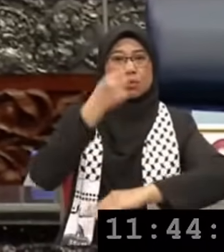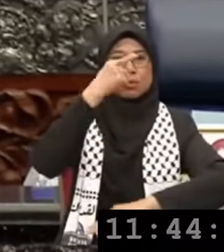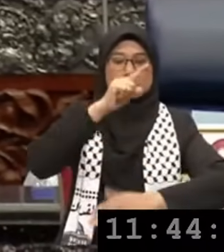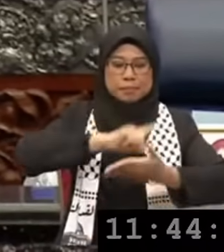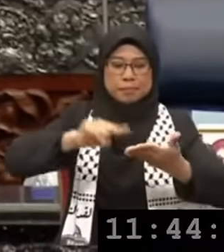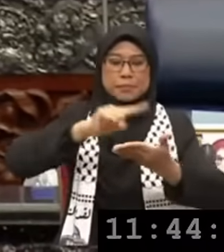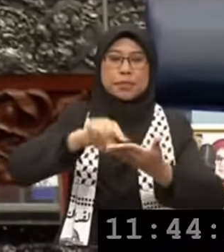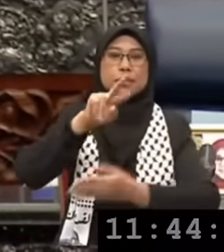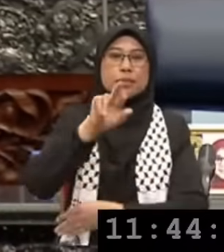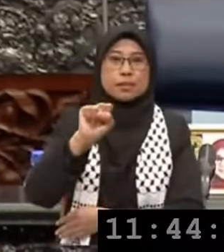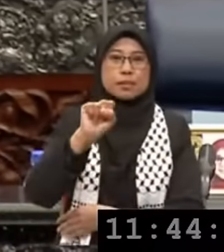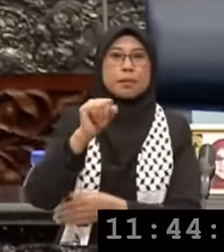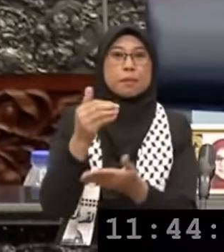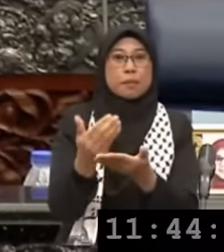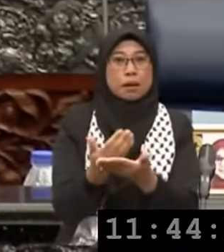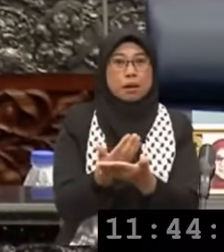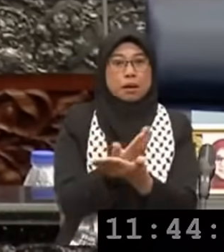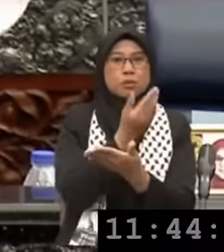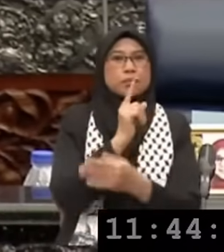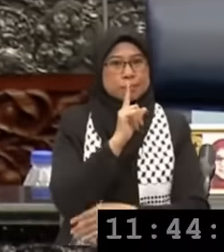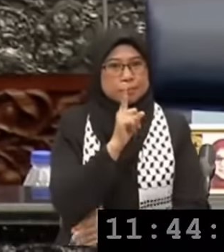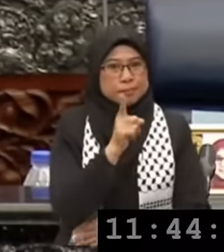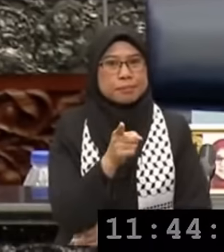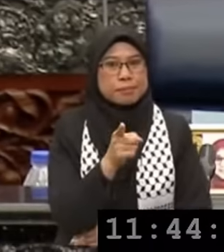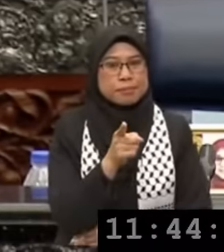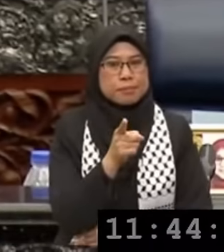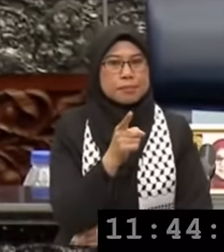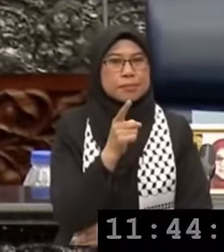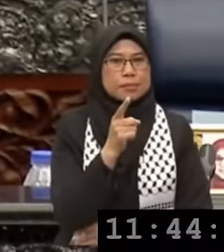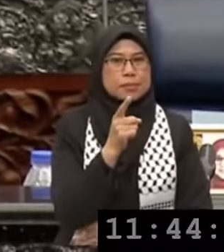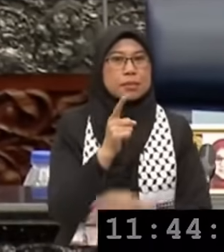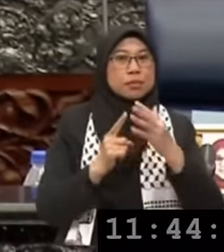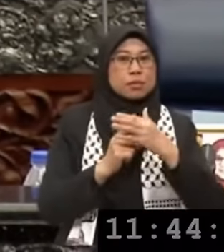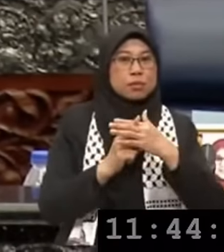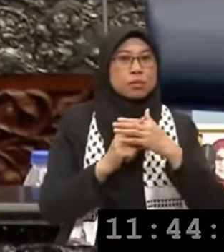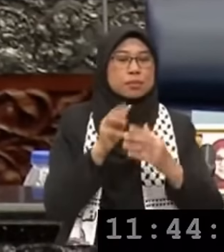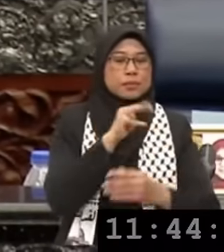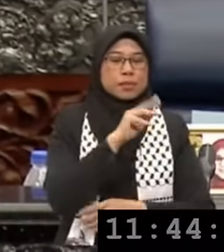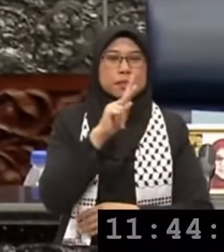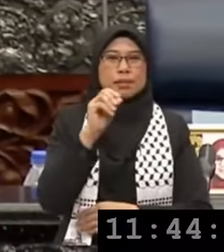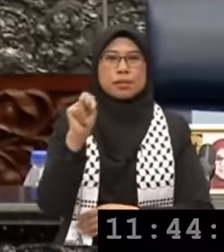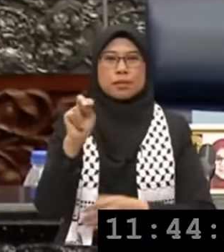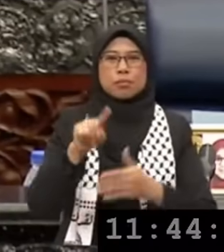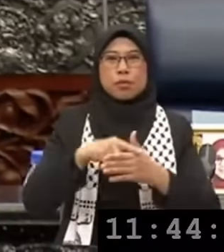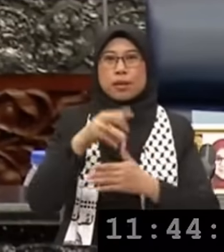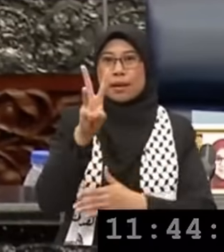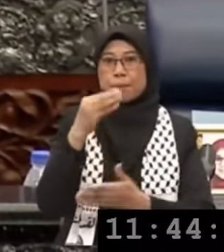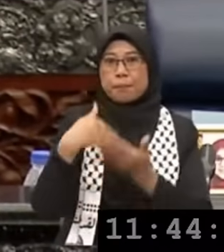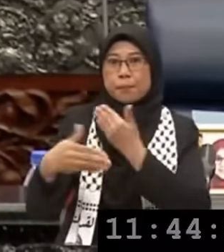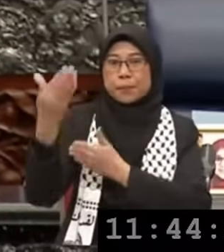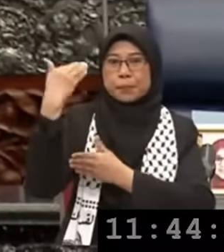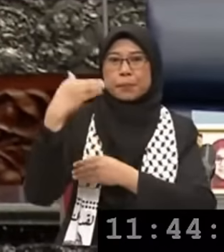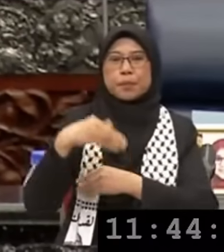menyiasat kes in yang baru saja sebenarnya dibangkitkan oleh Menteri Dalam Negeri sekitar bulan Jun yang lalu